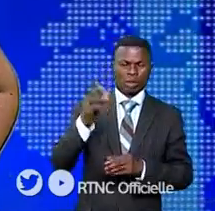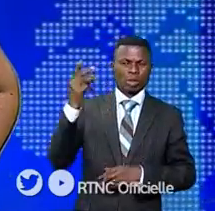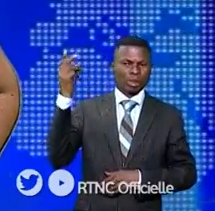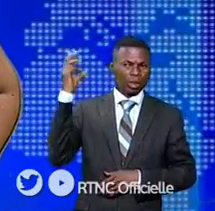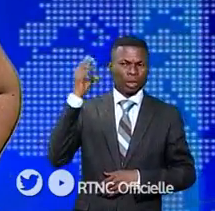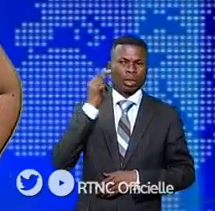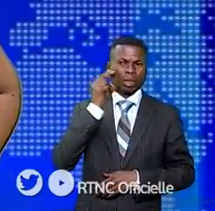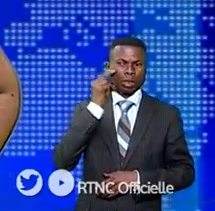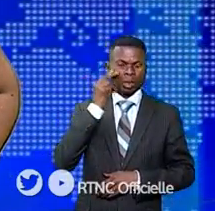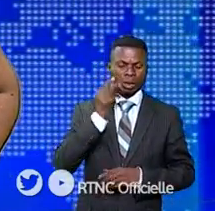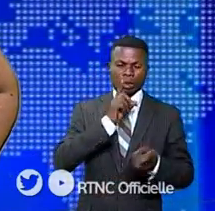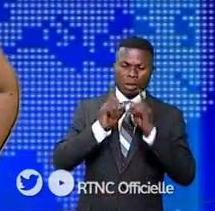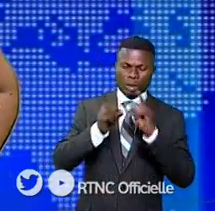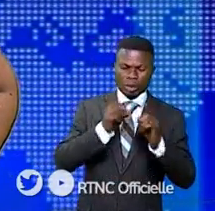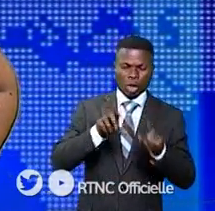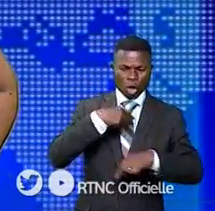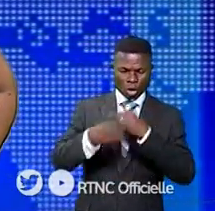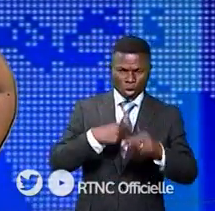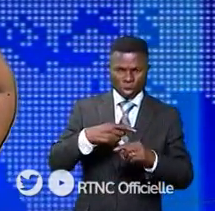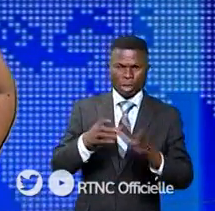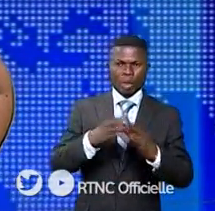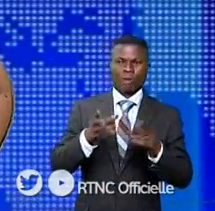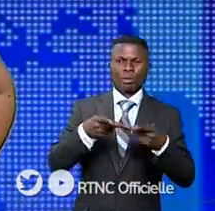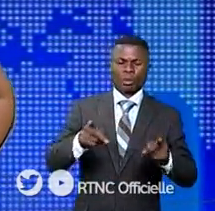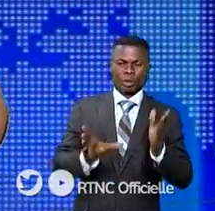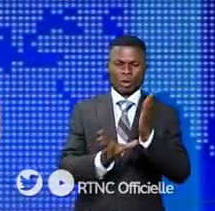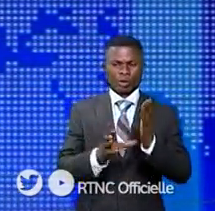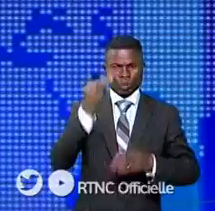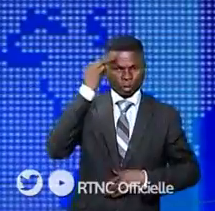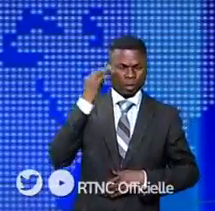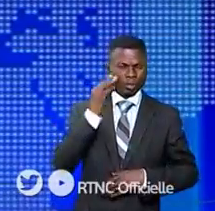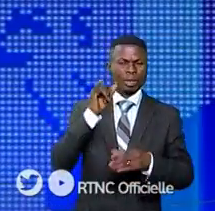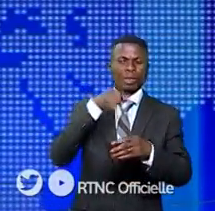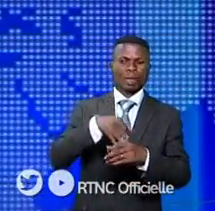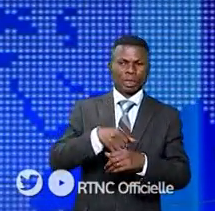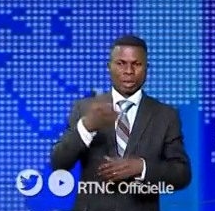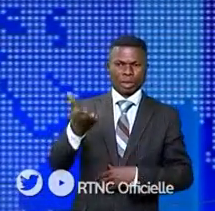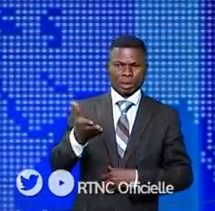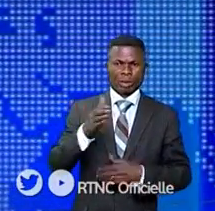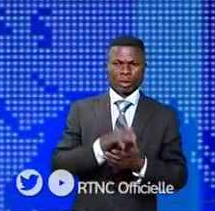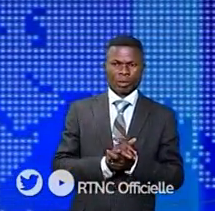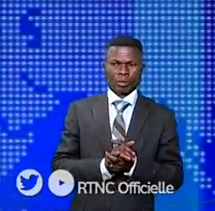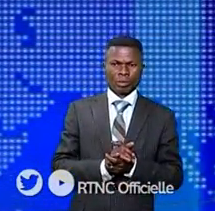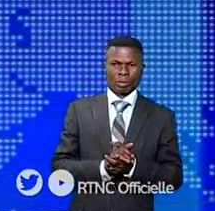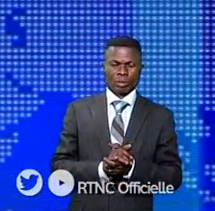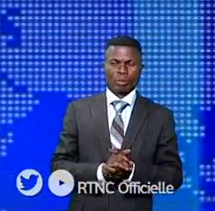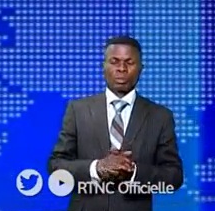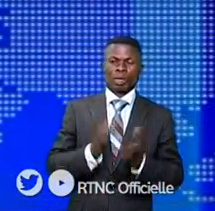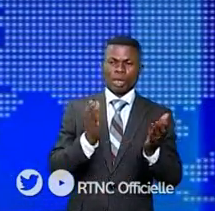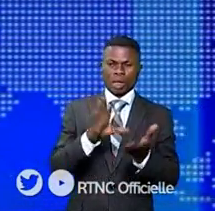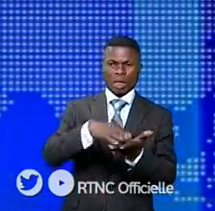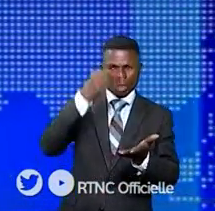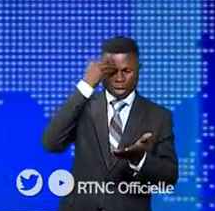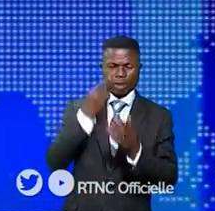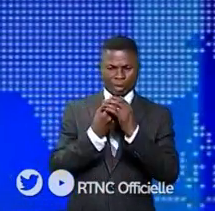un palabre a ouvert ses portes sous les auspices du vice-ministre de l'Intérieur. Le bleu et le blanc vont